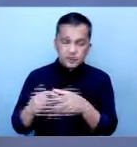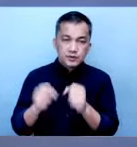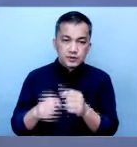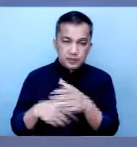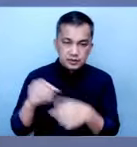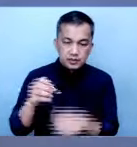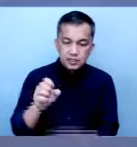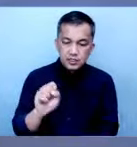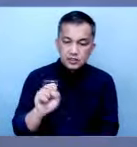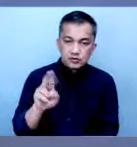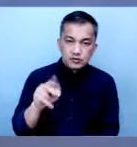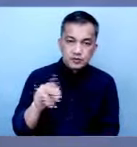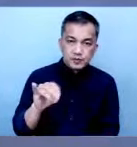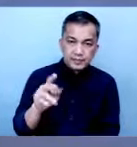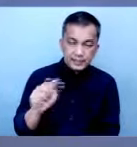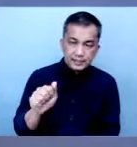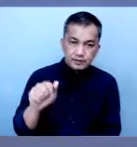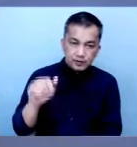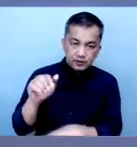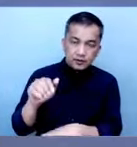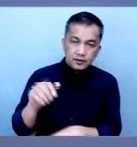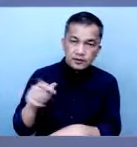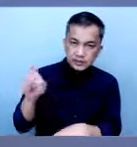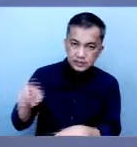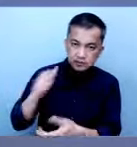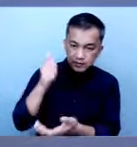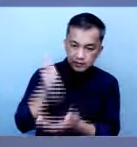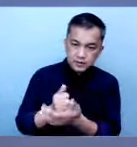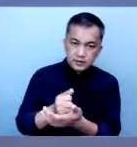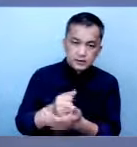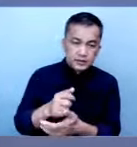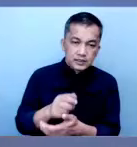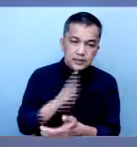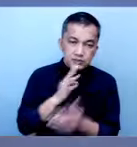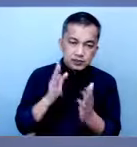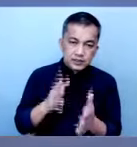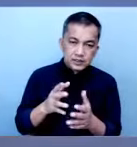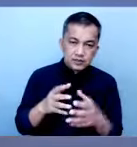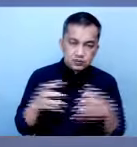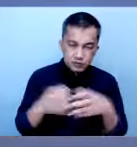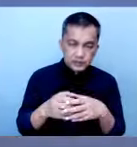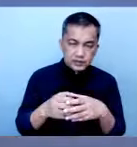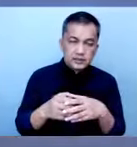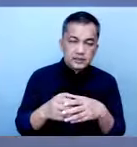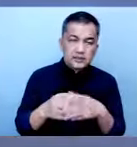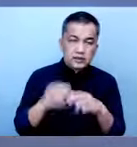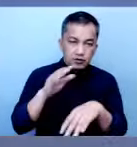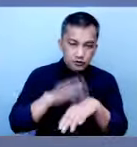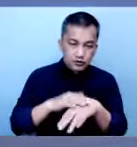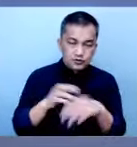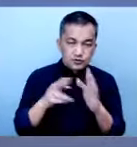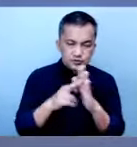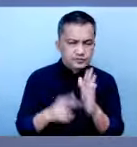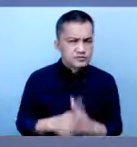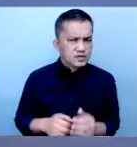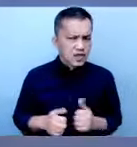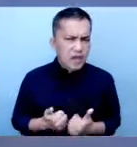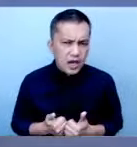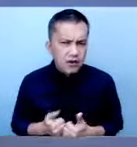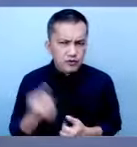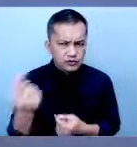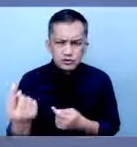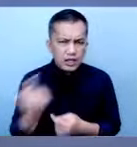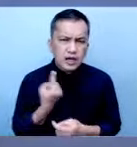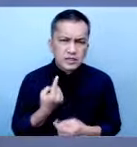ng sabina para basta't may approval ng Speaker o ng Committee on Rules. Ngayon, papaano kung ayaw magpakita ng